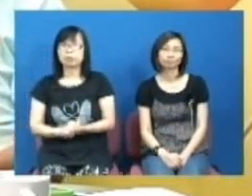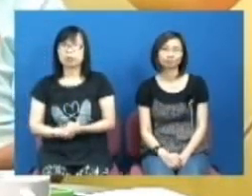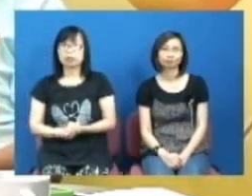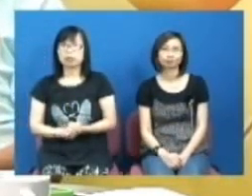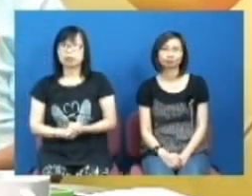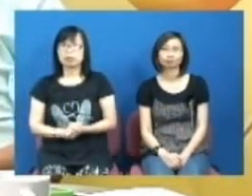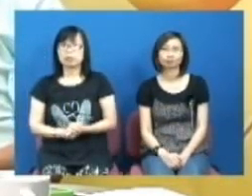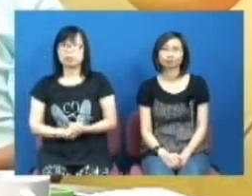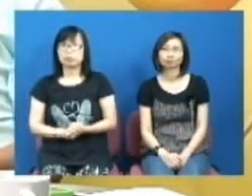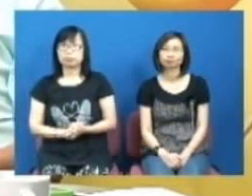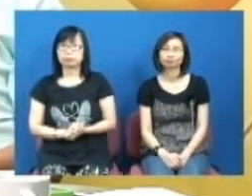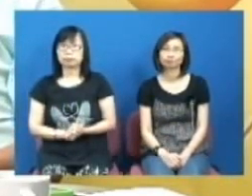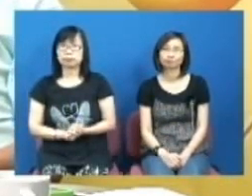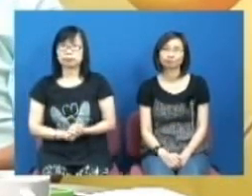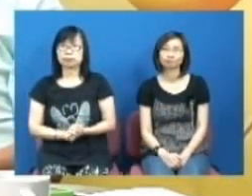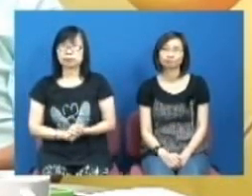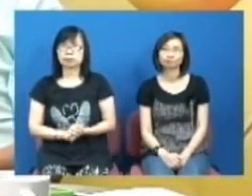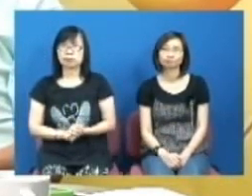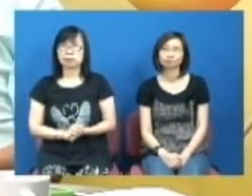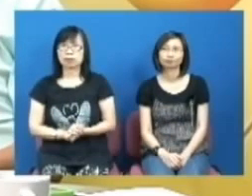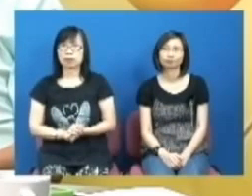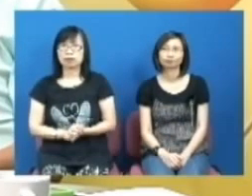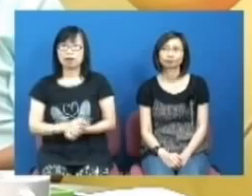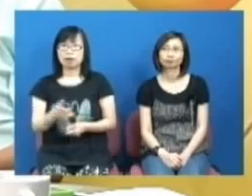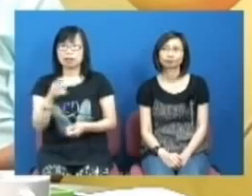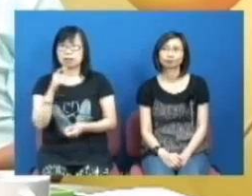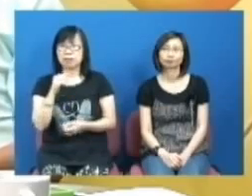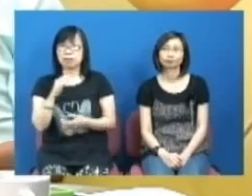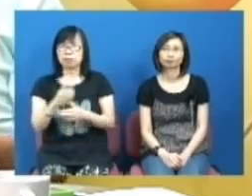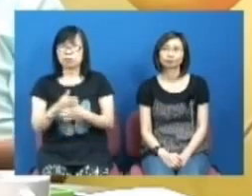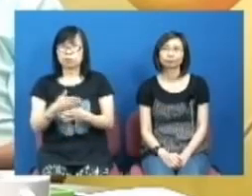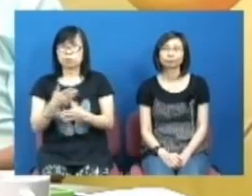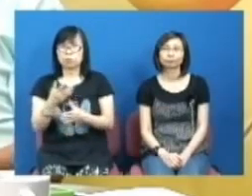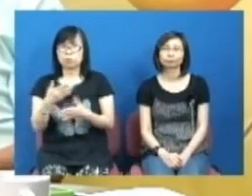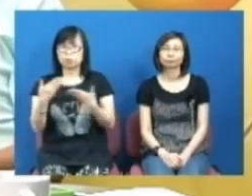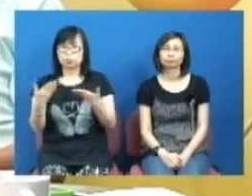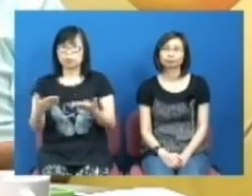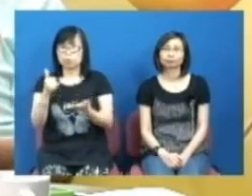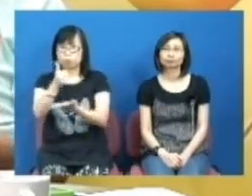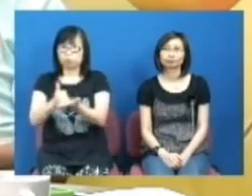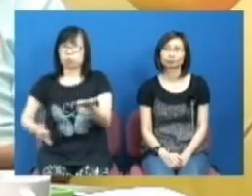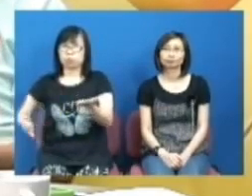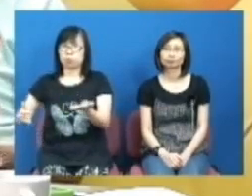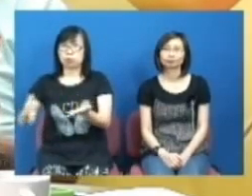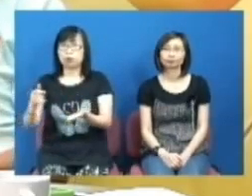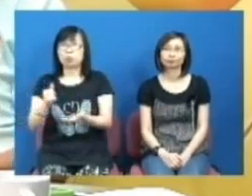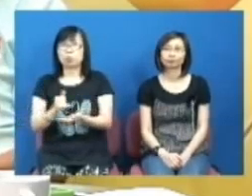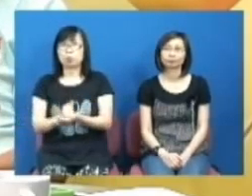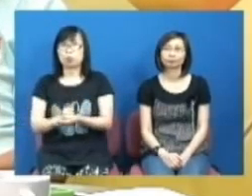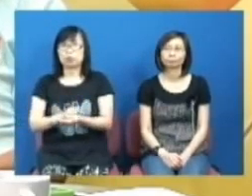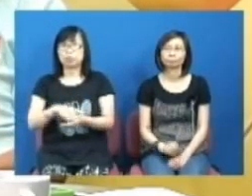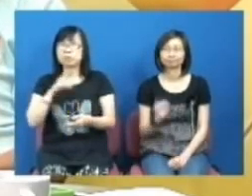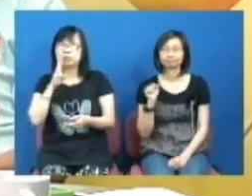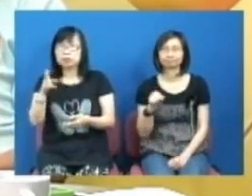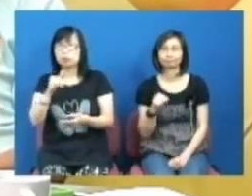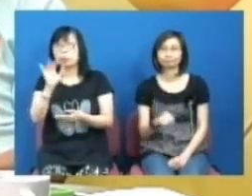self-fulfill 的悖論，因為如果出現了倒退的時候，你就更加讓令它不要倒退